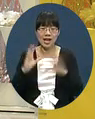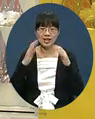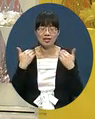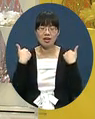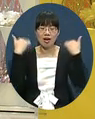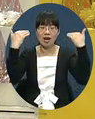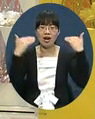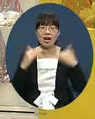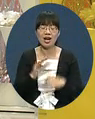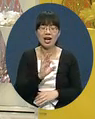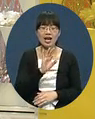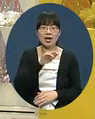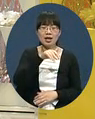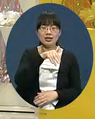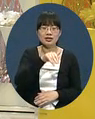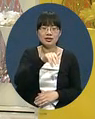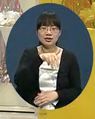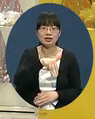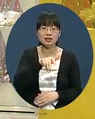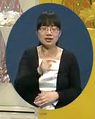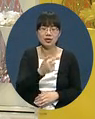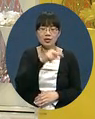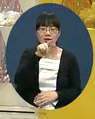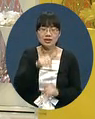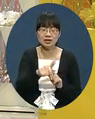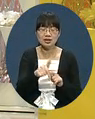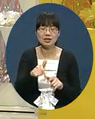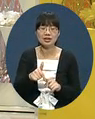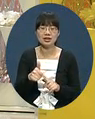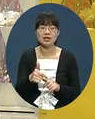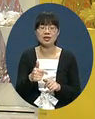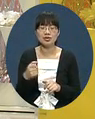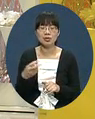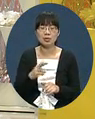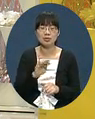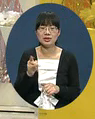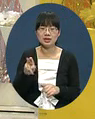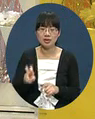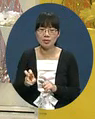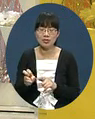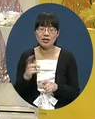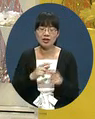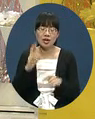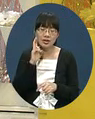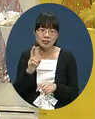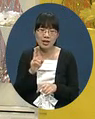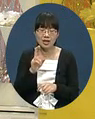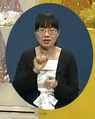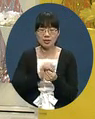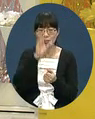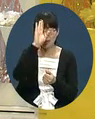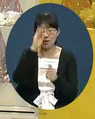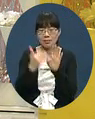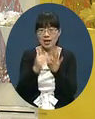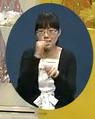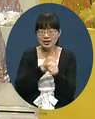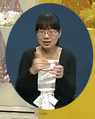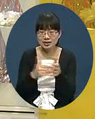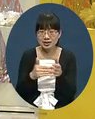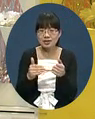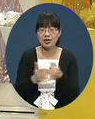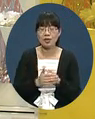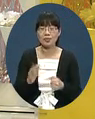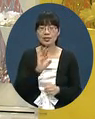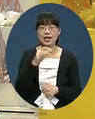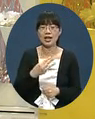알레르기 비염이나 천식 더 심한 아토피 피부염으로 진행하는 거를 막을 수 있다는 겁니다. 네. 그래서 우리는 그걸 알레르기 행진이라고 그러는데